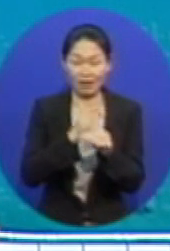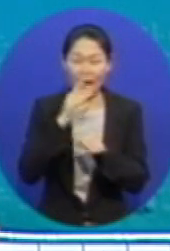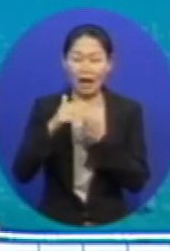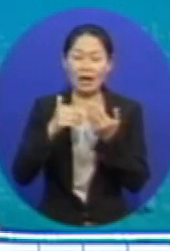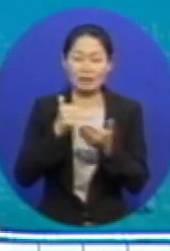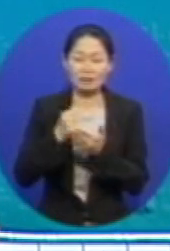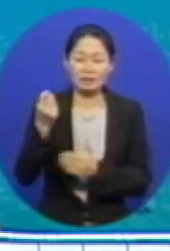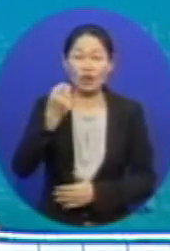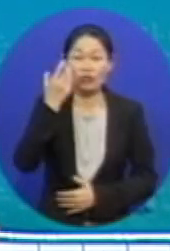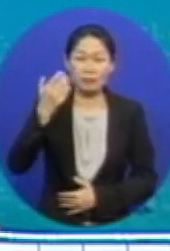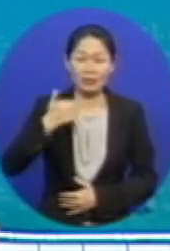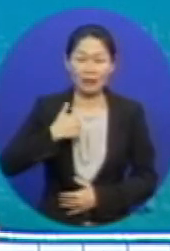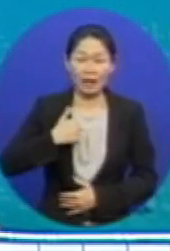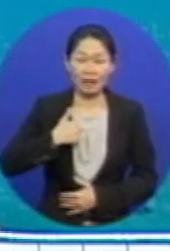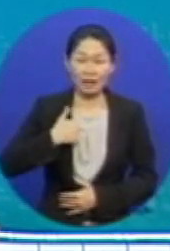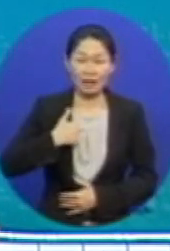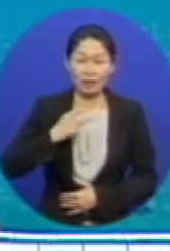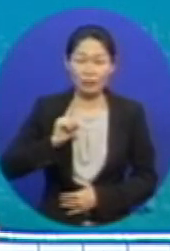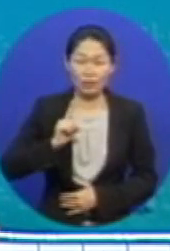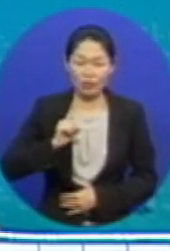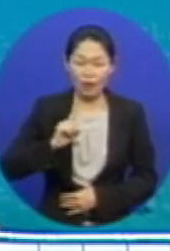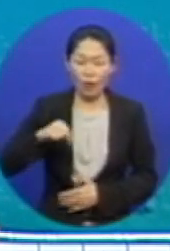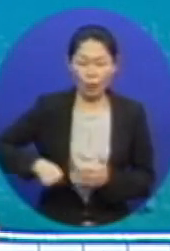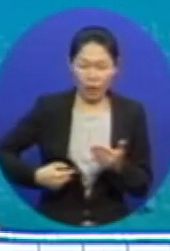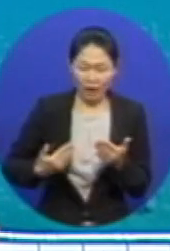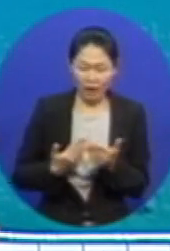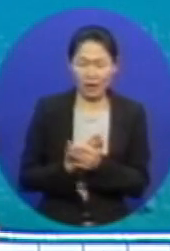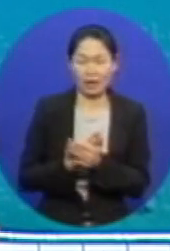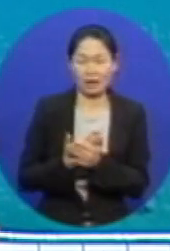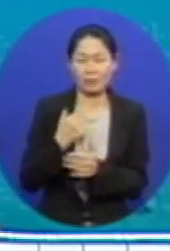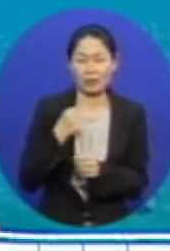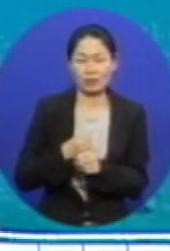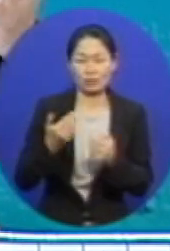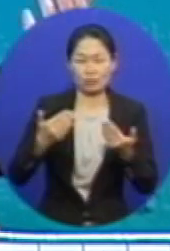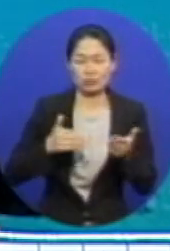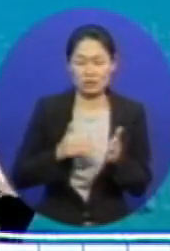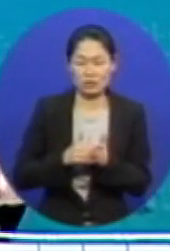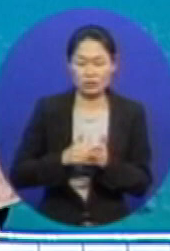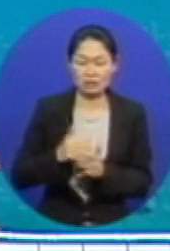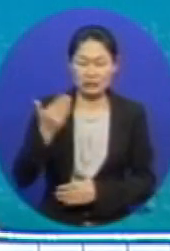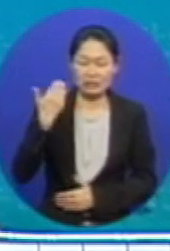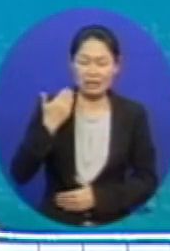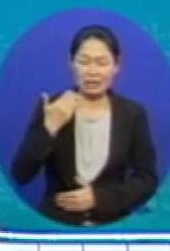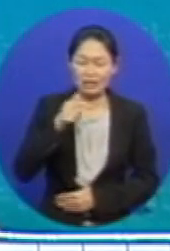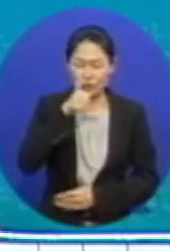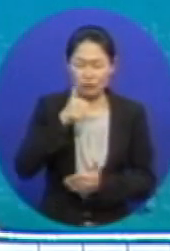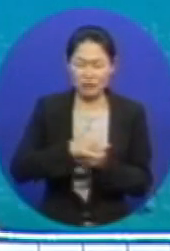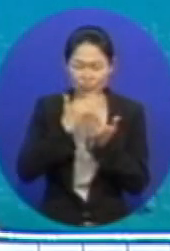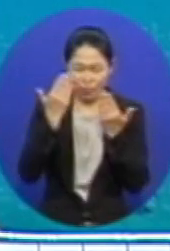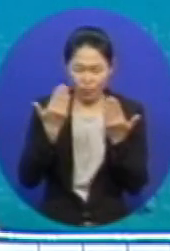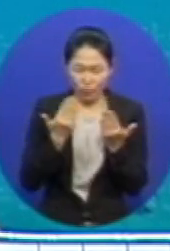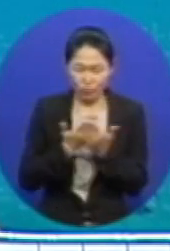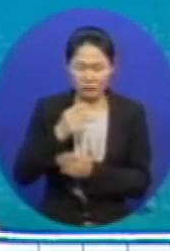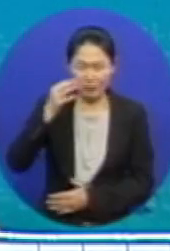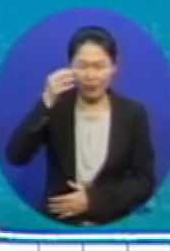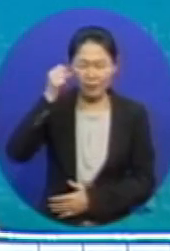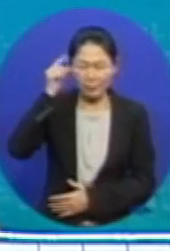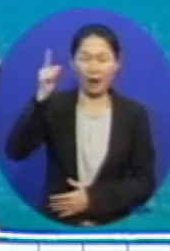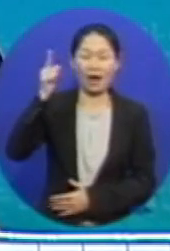하나님의 성경 님께서 나에게 회개하게 하시고 지난 죄를 다들 주어 깨닫게